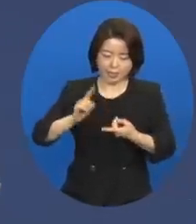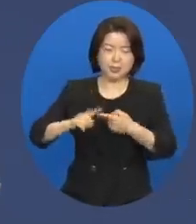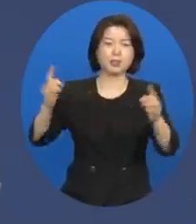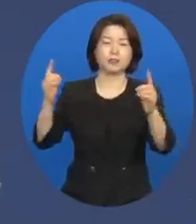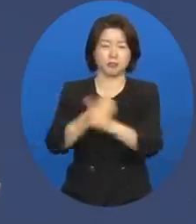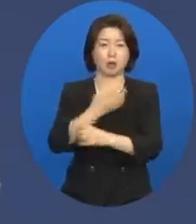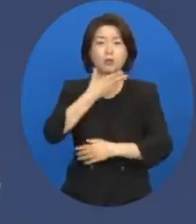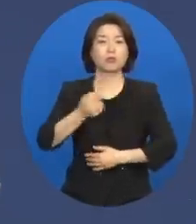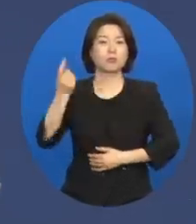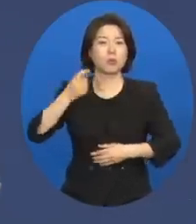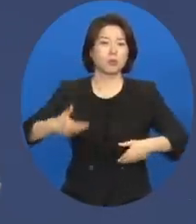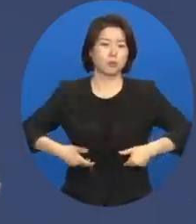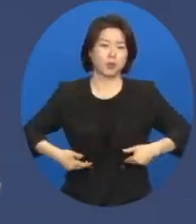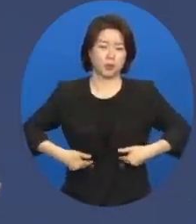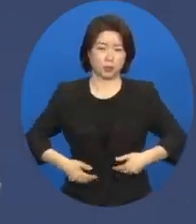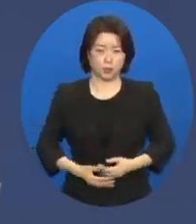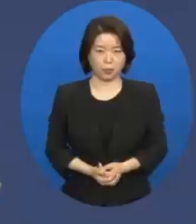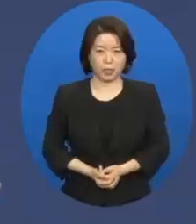말이죠.